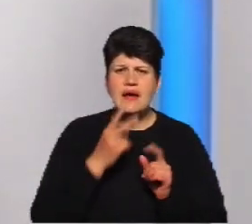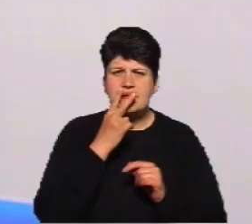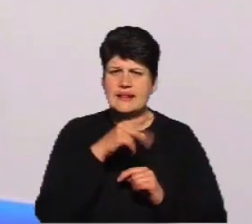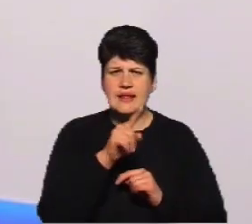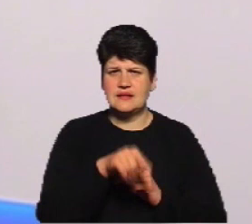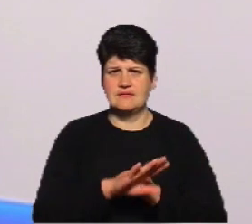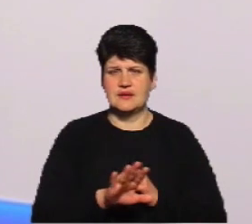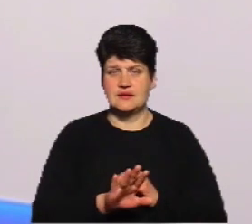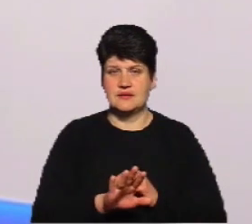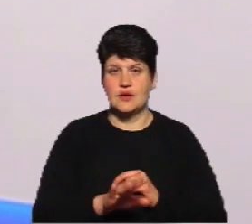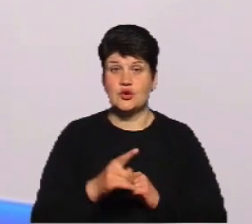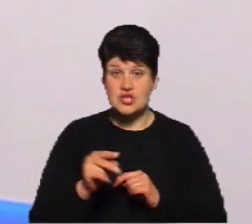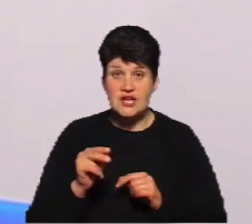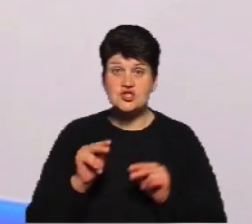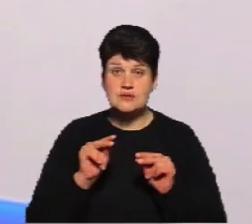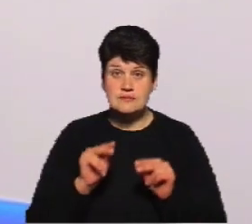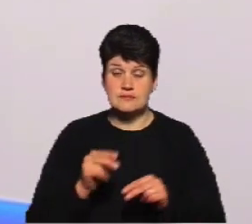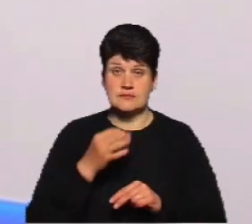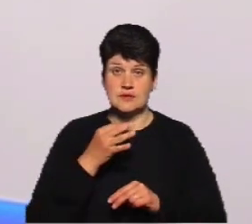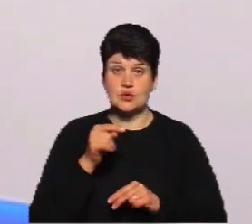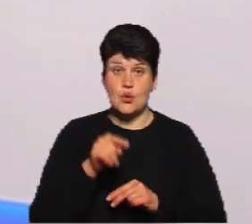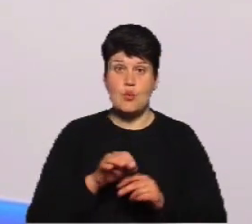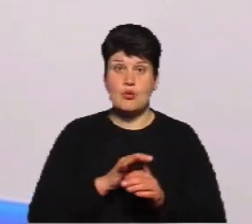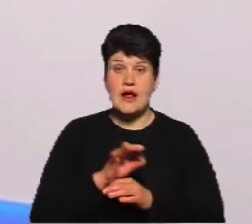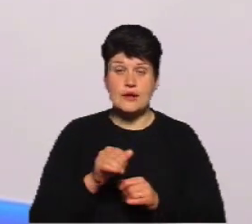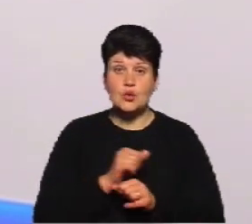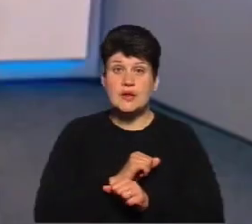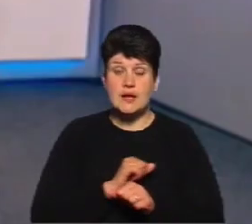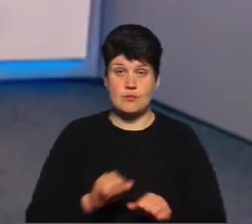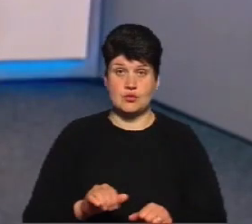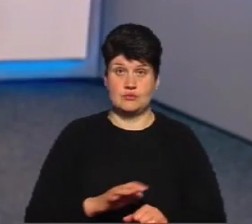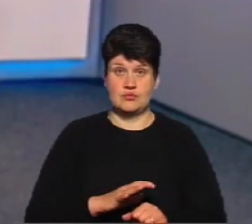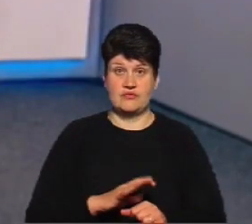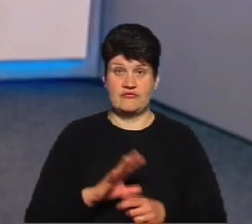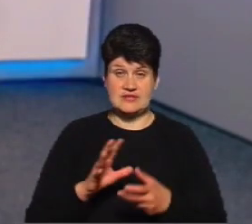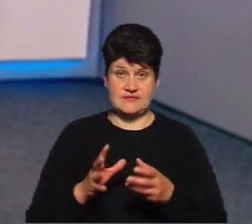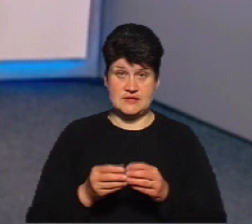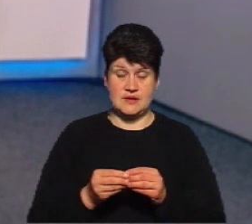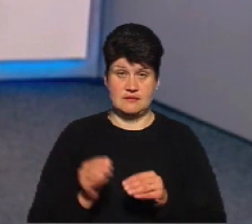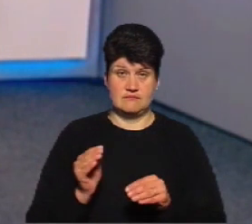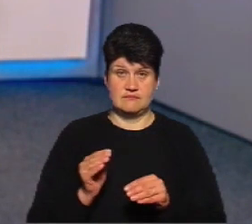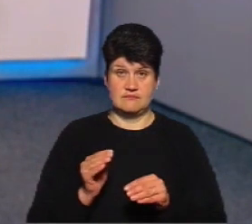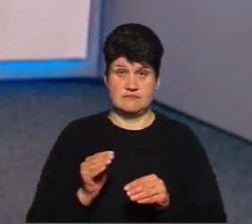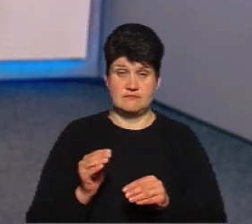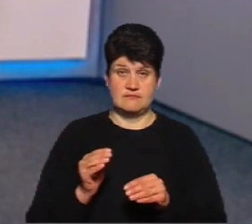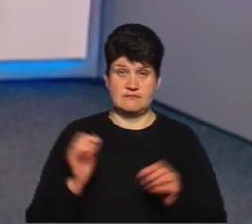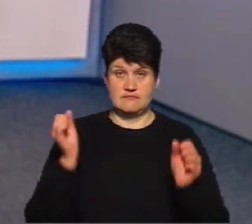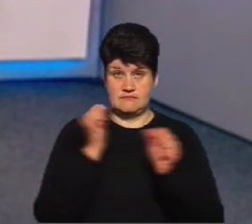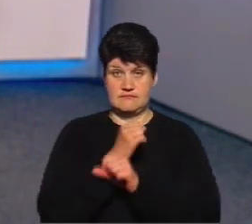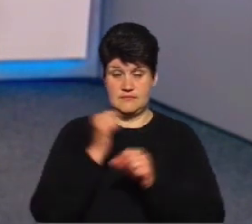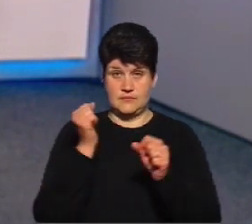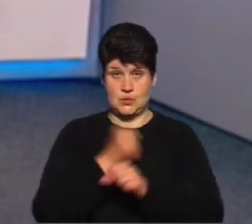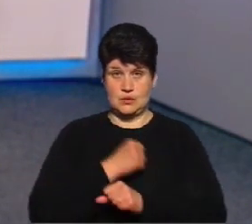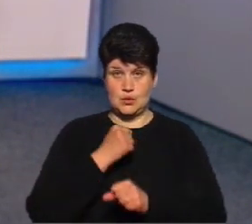Хоча, відверто кажучи, з такого проєкту не можна було. Тобто це якась взагалі сублімація роботи органів